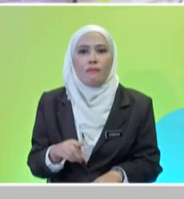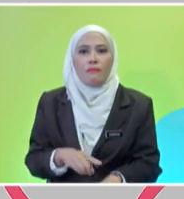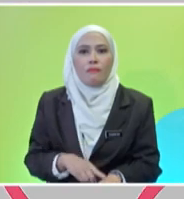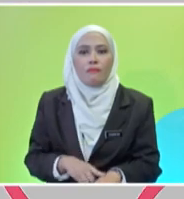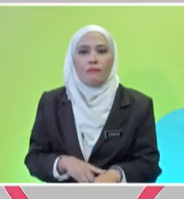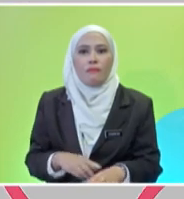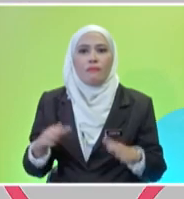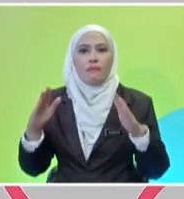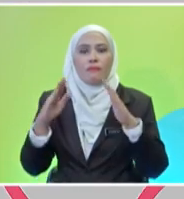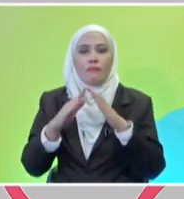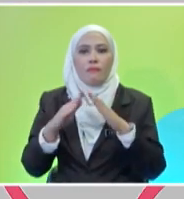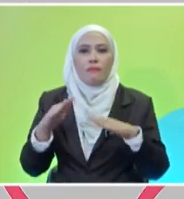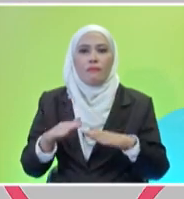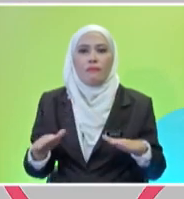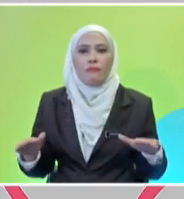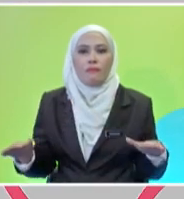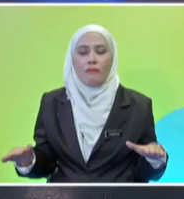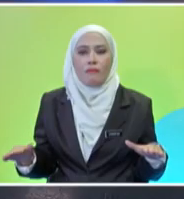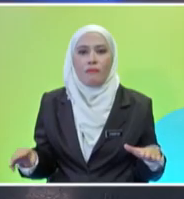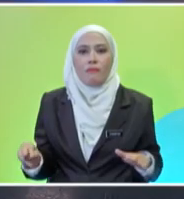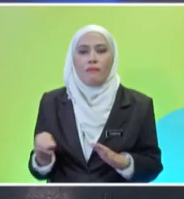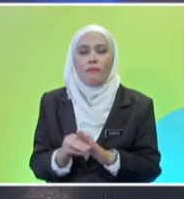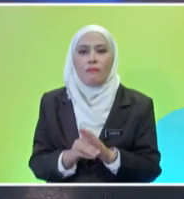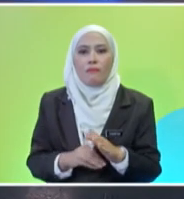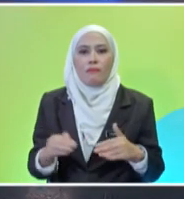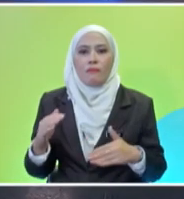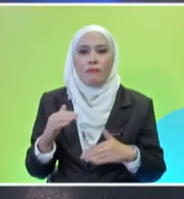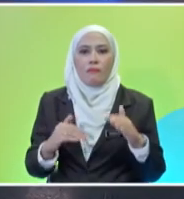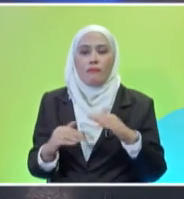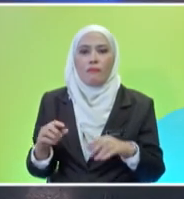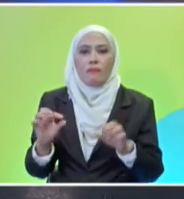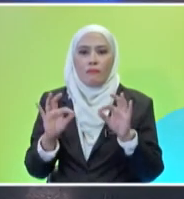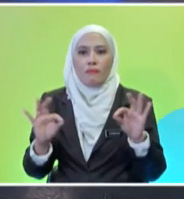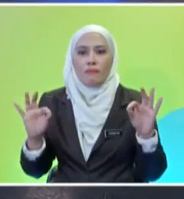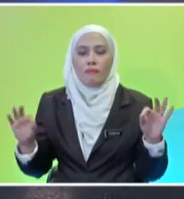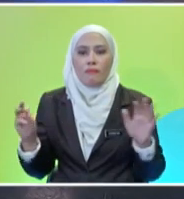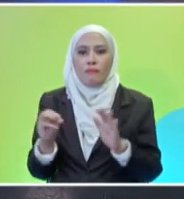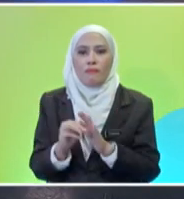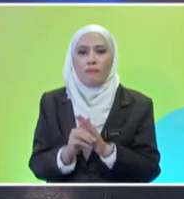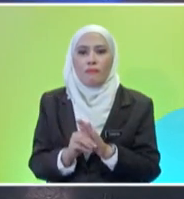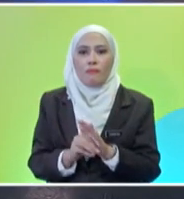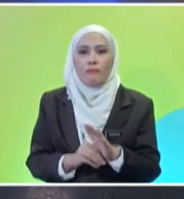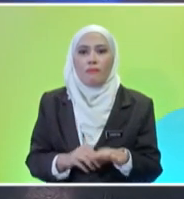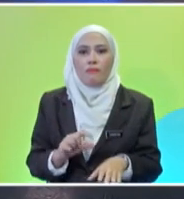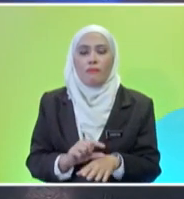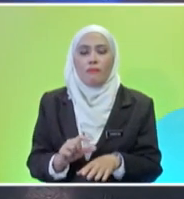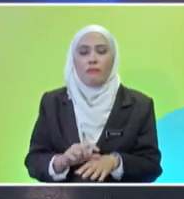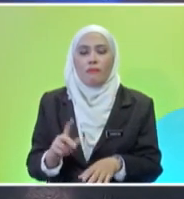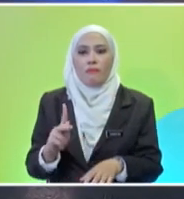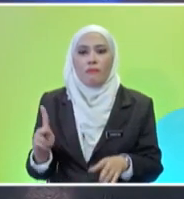kedua pada hari ini tuh membina ayat dengan menggunakan kata sandiname